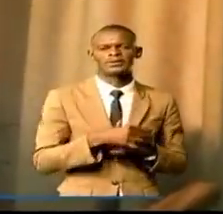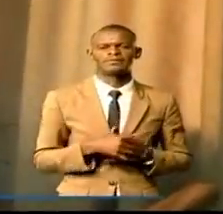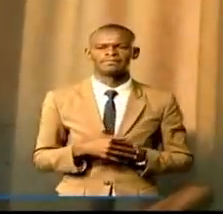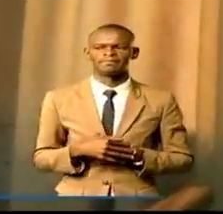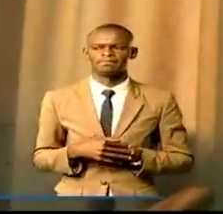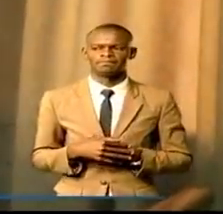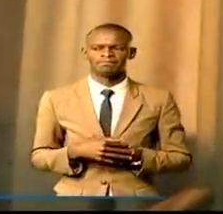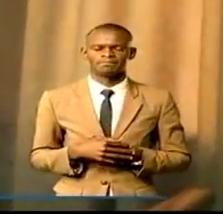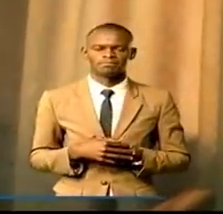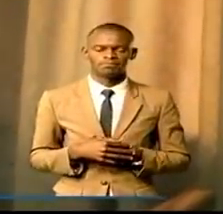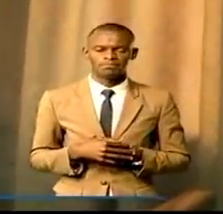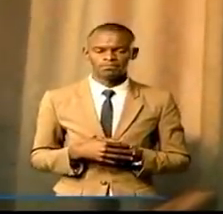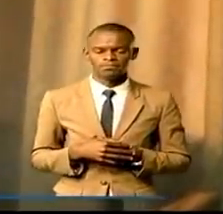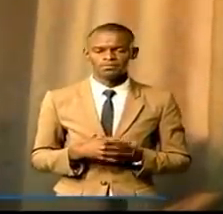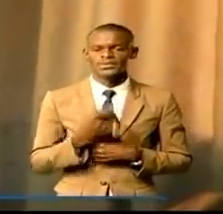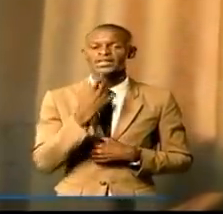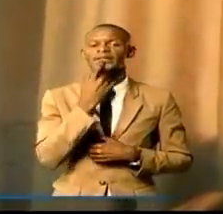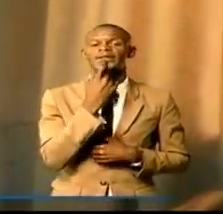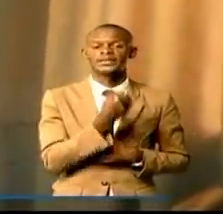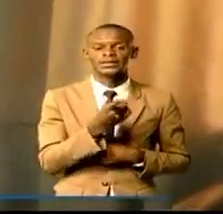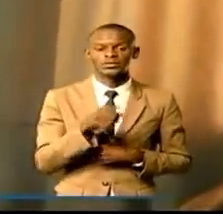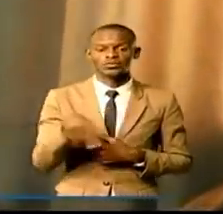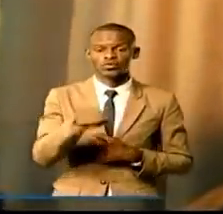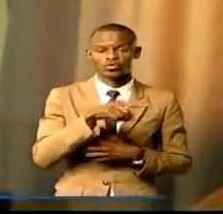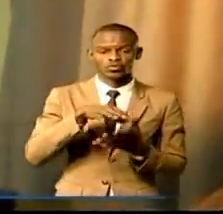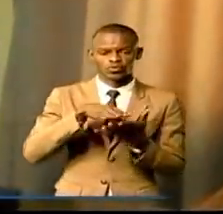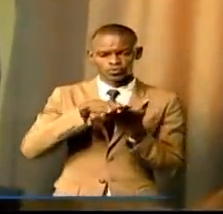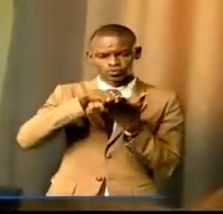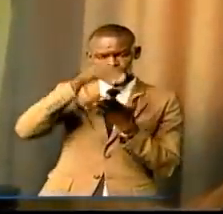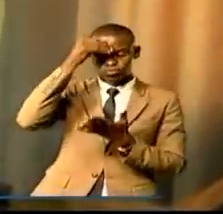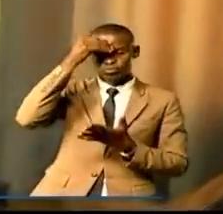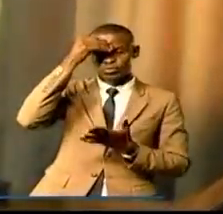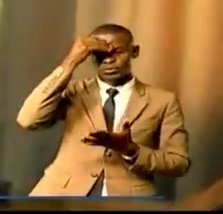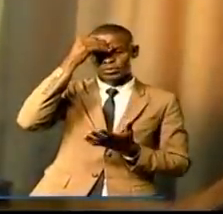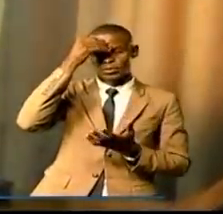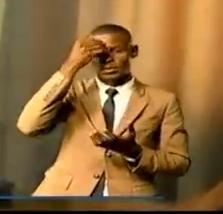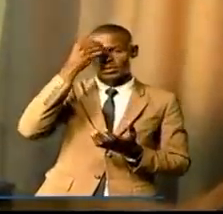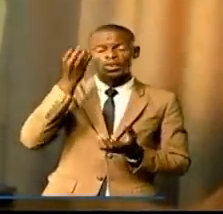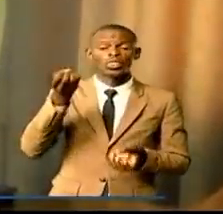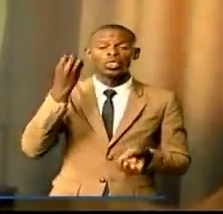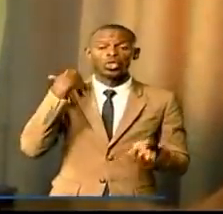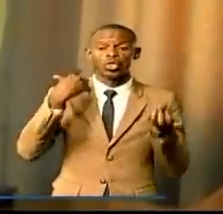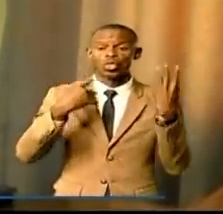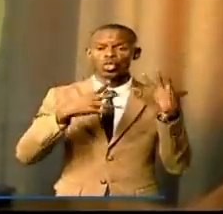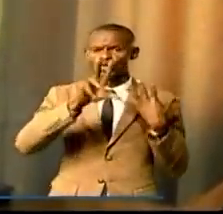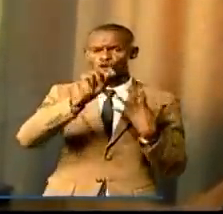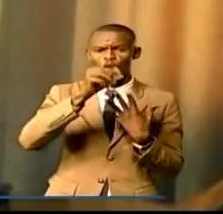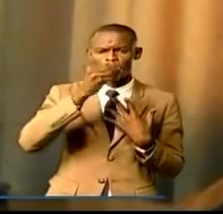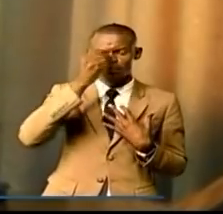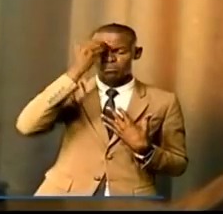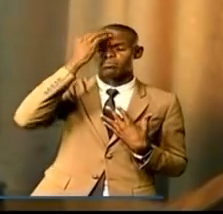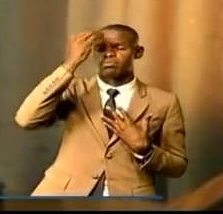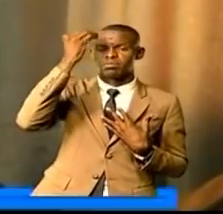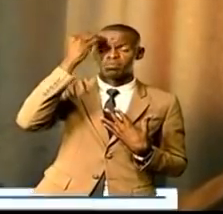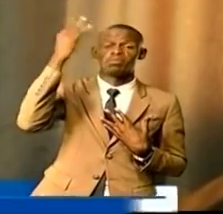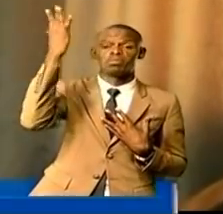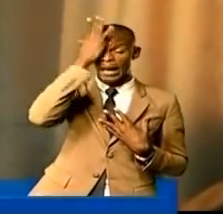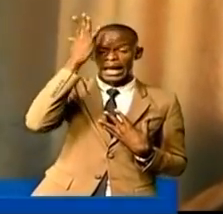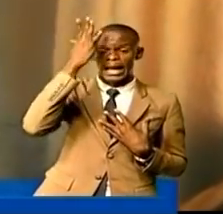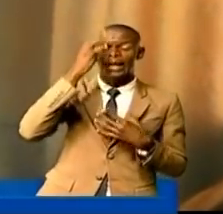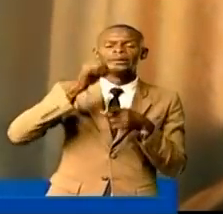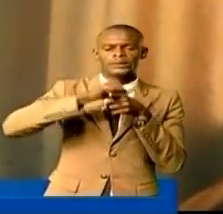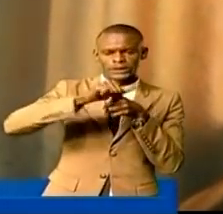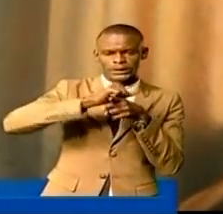faut capitaliser ce que vous avez comme expertise ou bien savoir si le plan scientifique pour nous touche